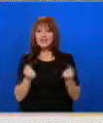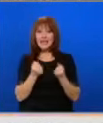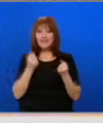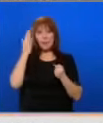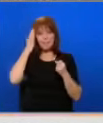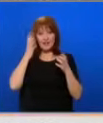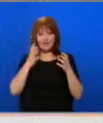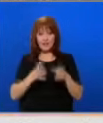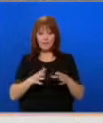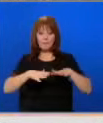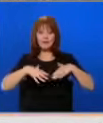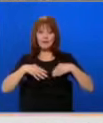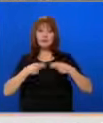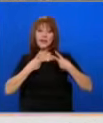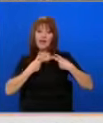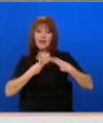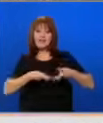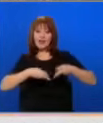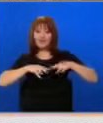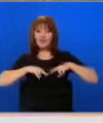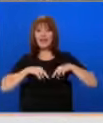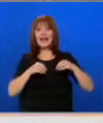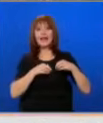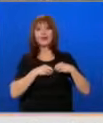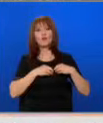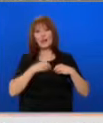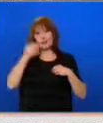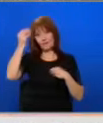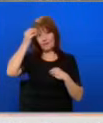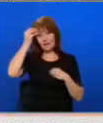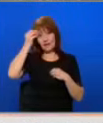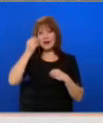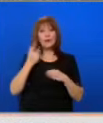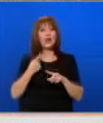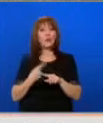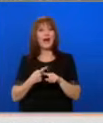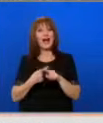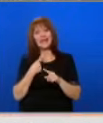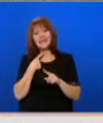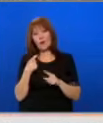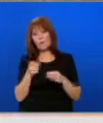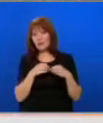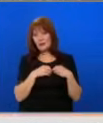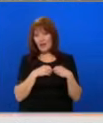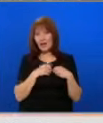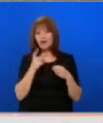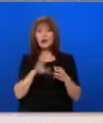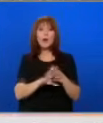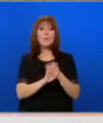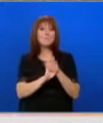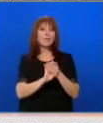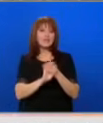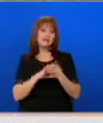правителството и парламентът са върнали доверието в страната ни, което Хага беше загубила. Той благодари също така и поздрави за